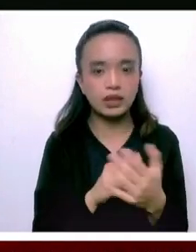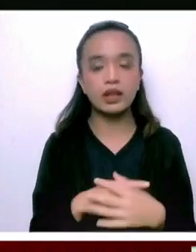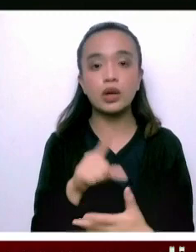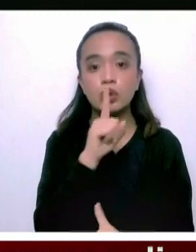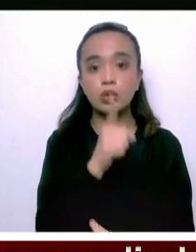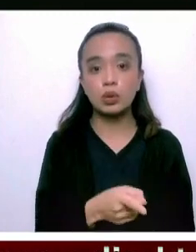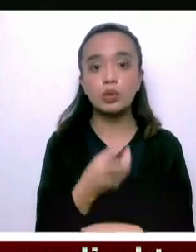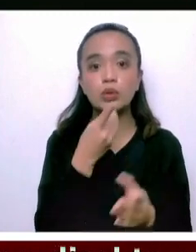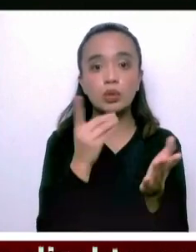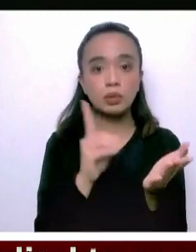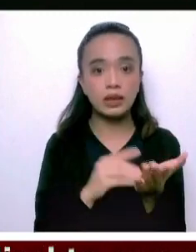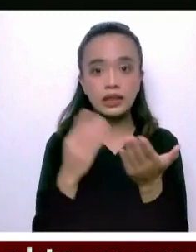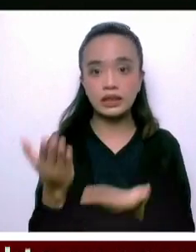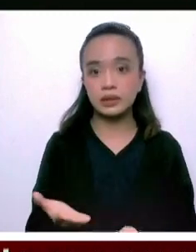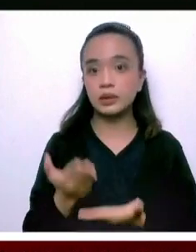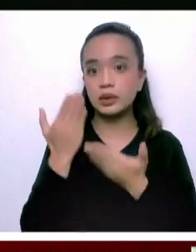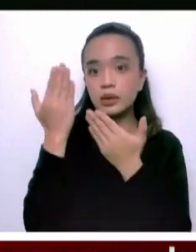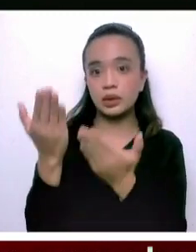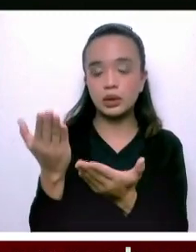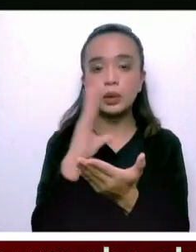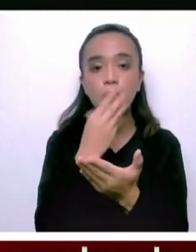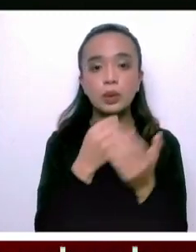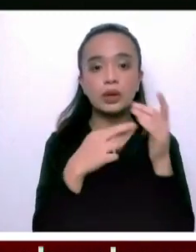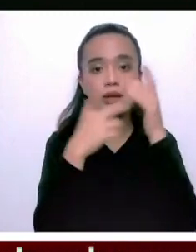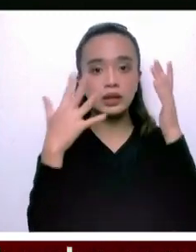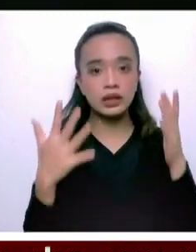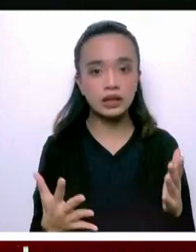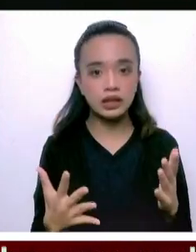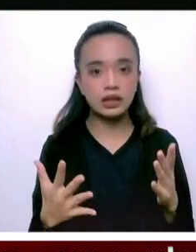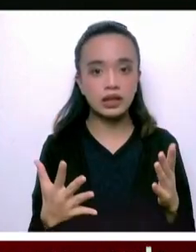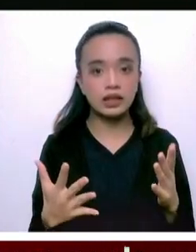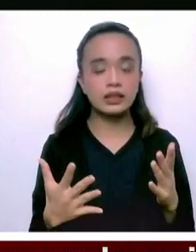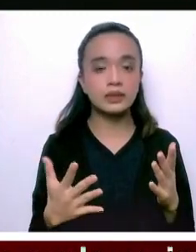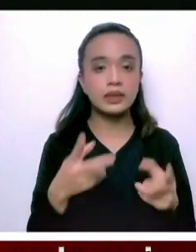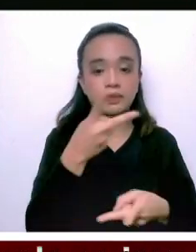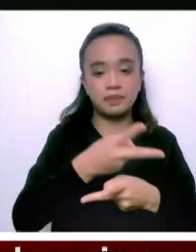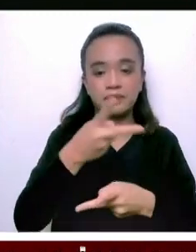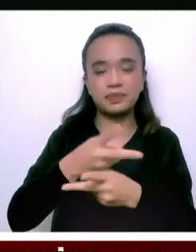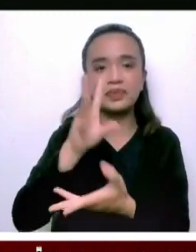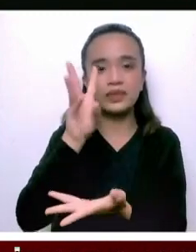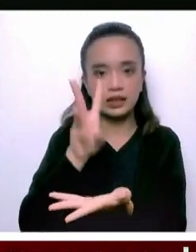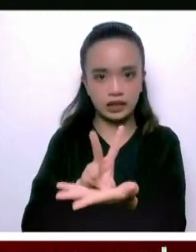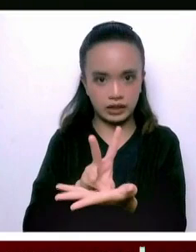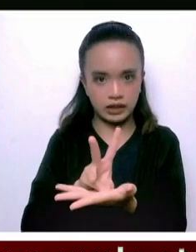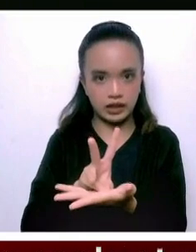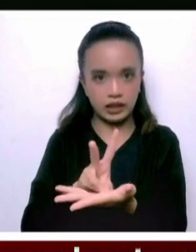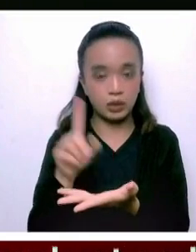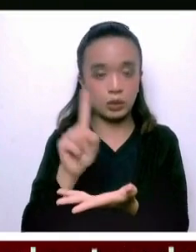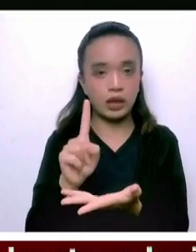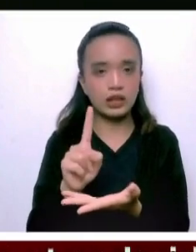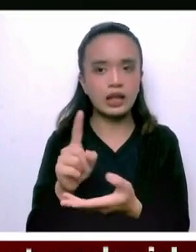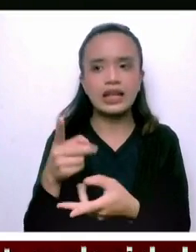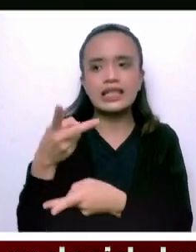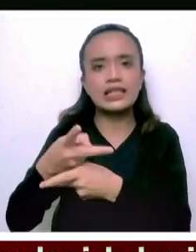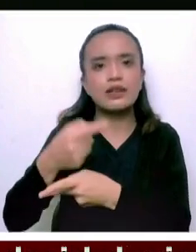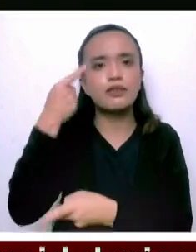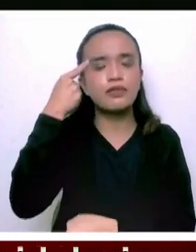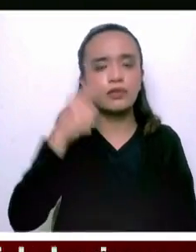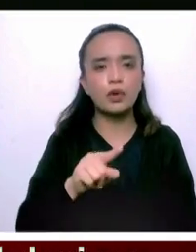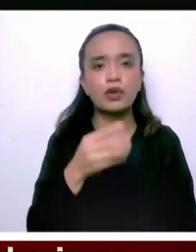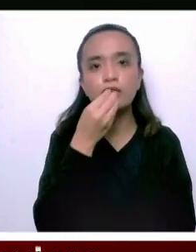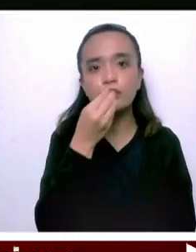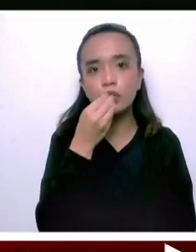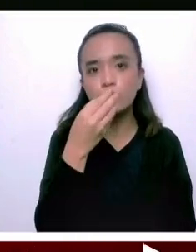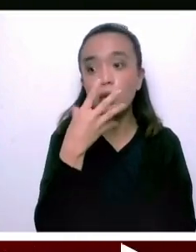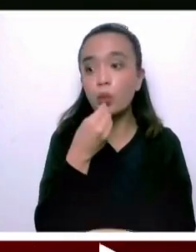na ipresenta ng representative ng mga bodega, nakalaan na para sa food manufacturers ang mga asukal na